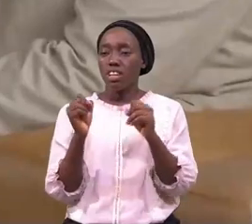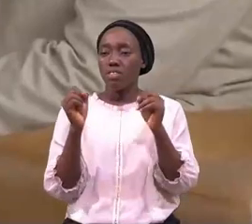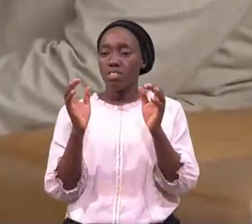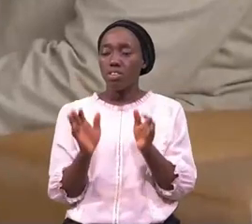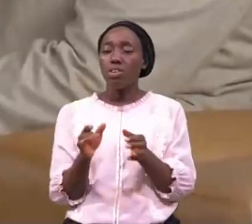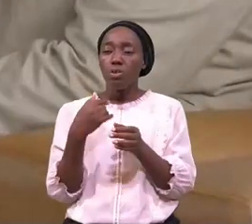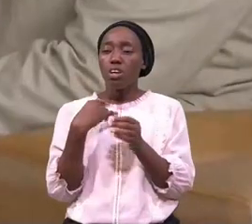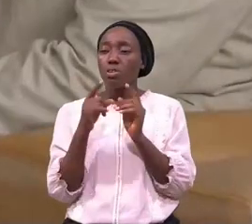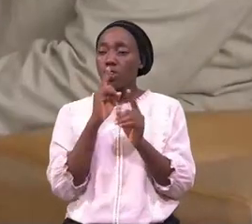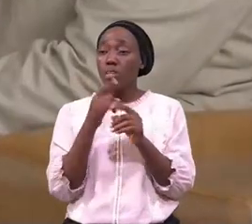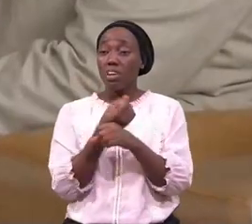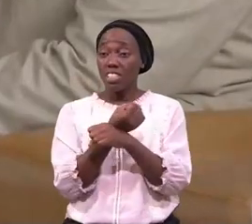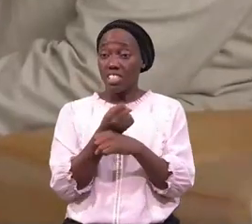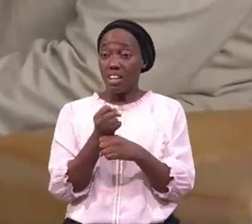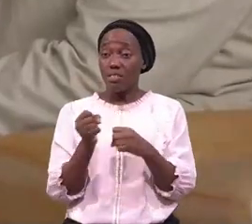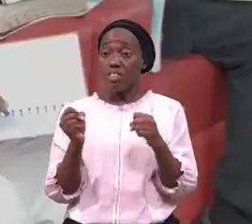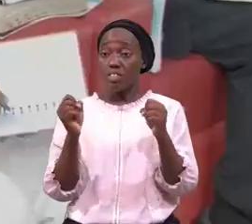Nous parlons de la fermeté.